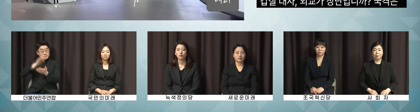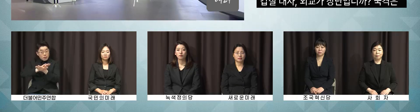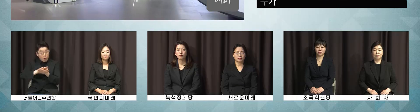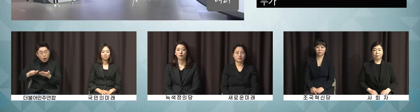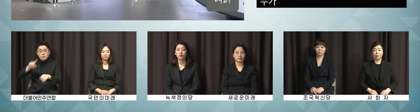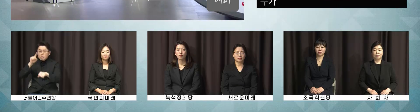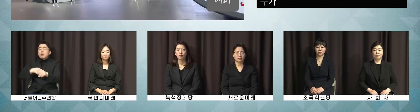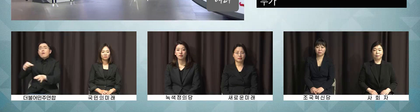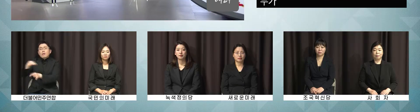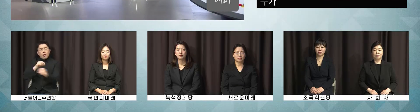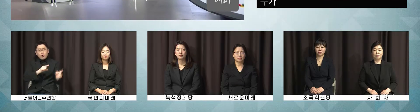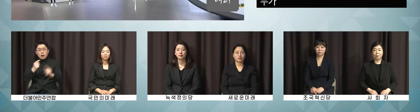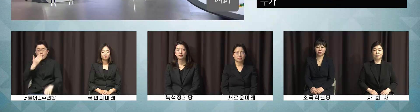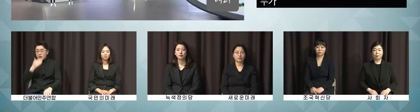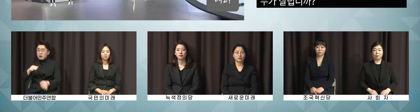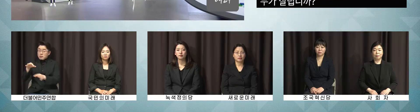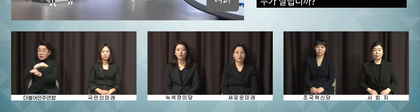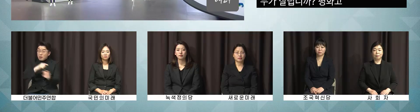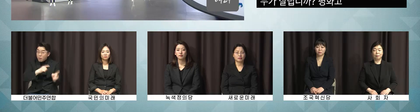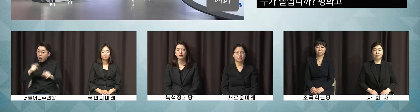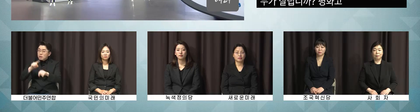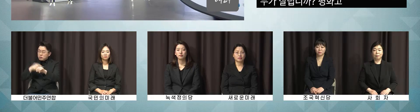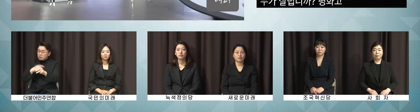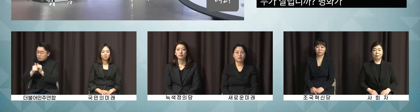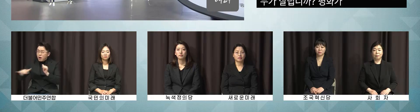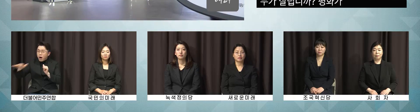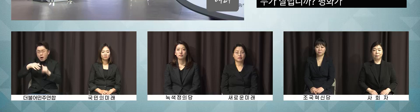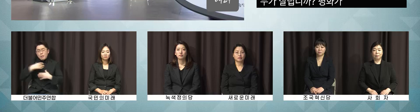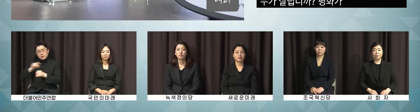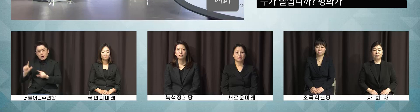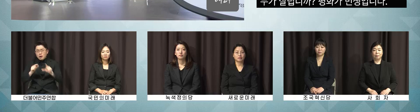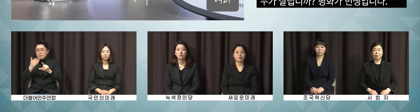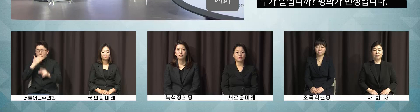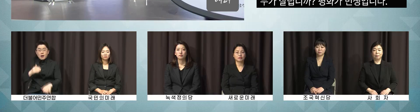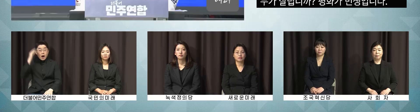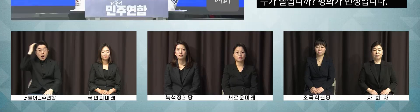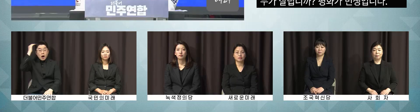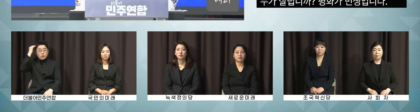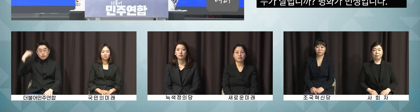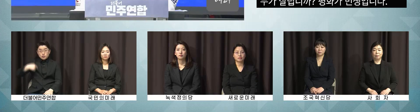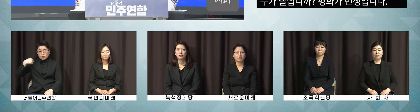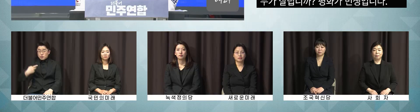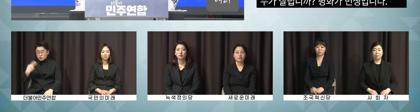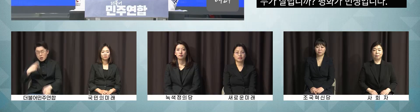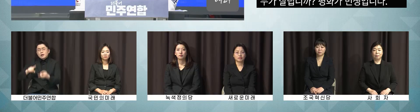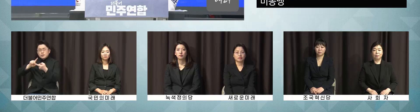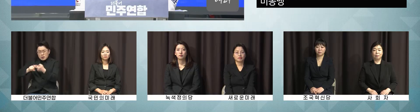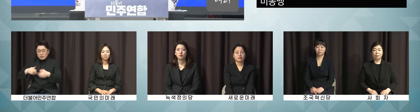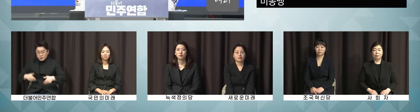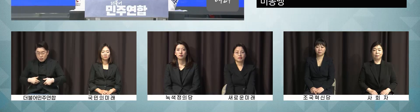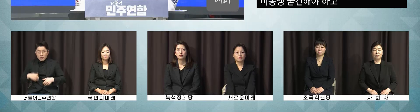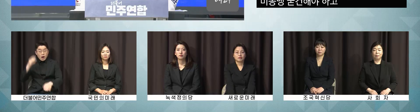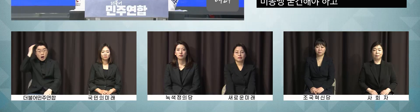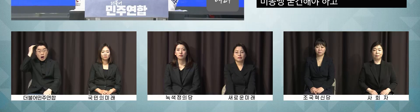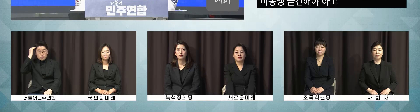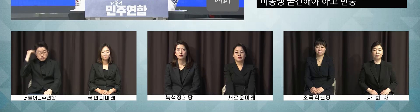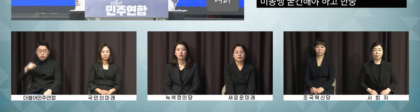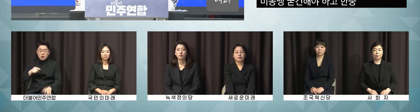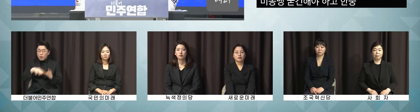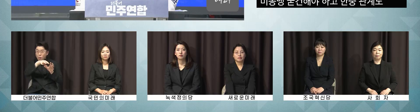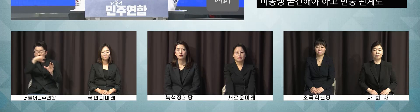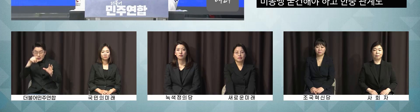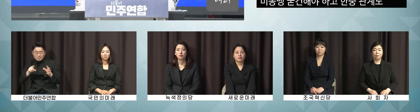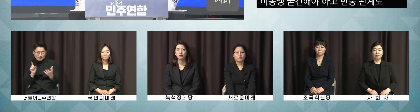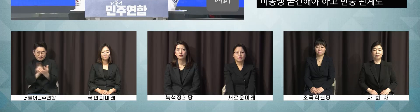평화가 민생입니다. 한미동맹 굳건해야 합니다. 한중 한러 관계도 회복시켜야 합니다. 역사적 사실과 진정한